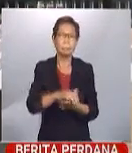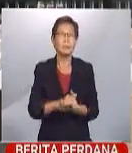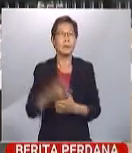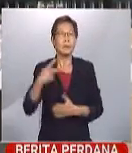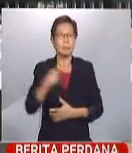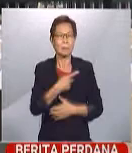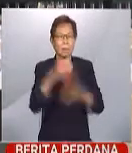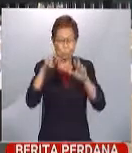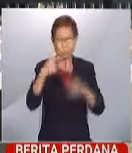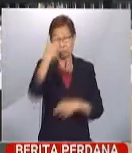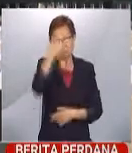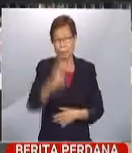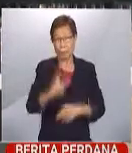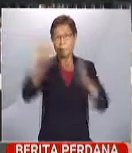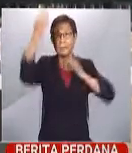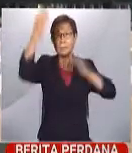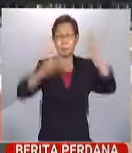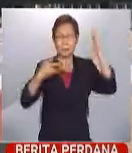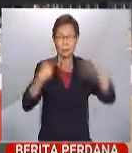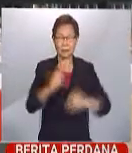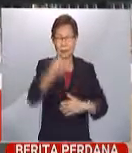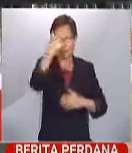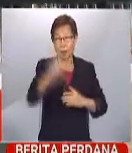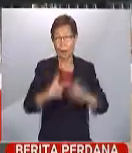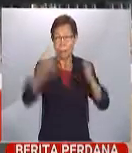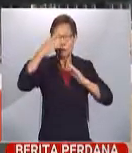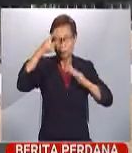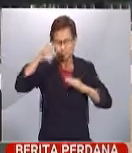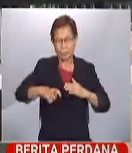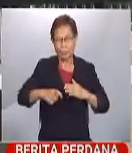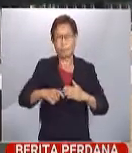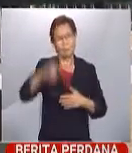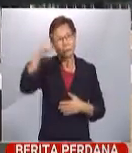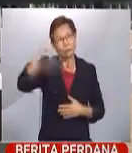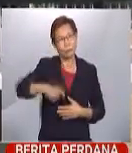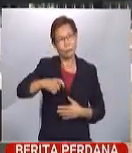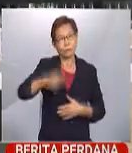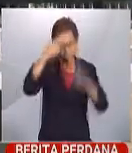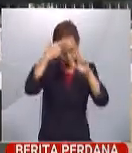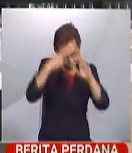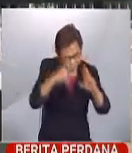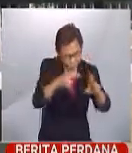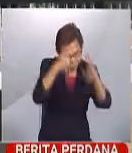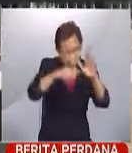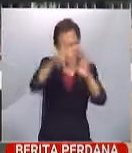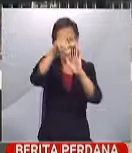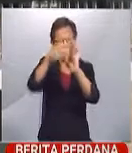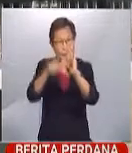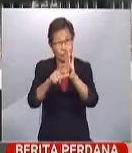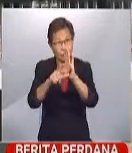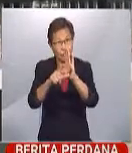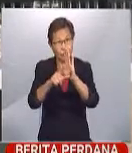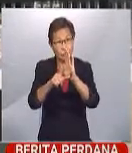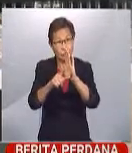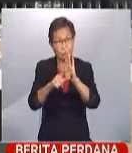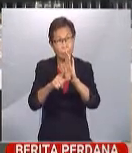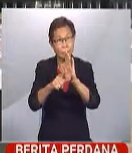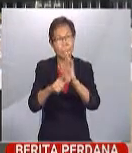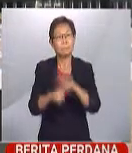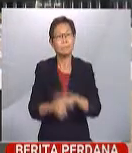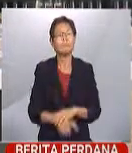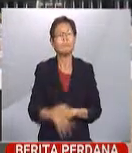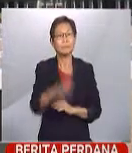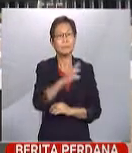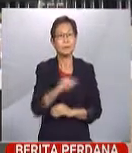kita sebagai rakyat Malaysia haruslah mengikuti mematuhi perlembagaan